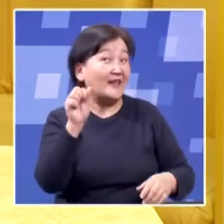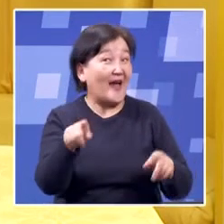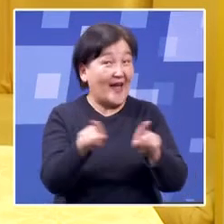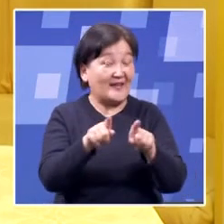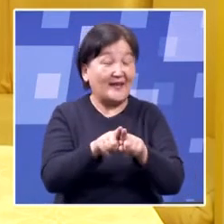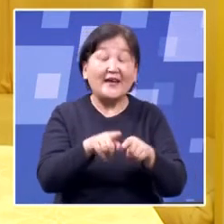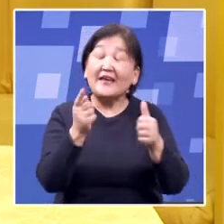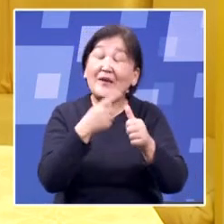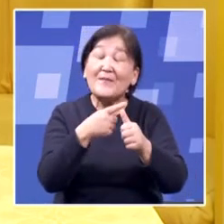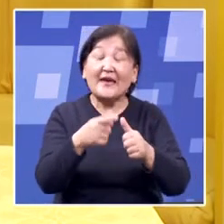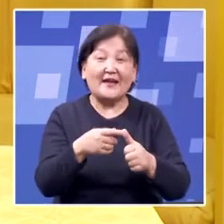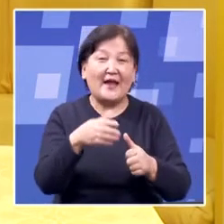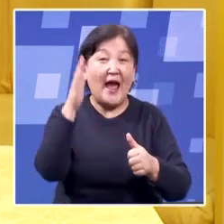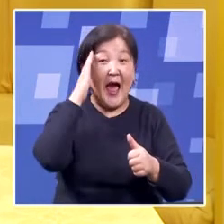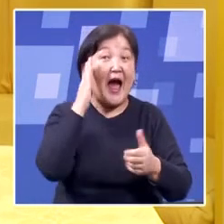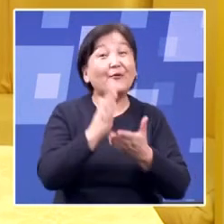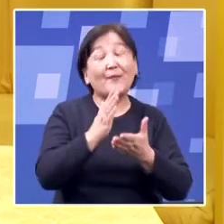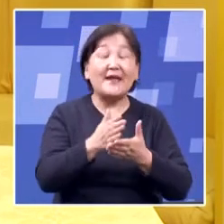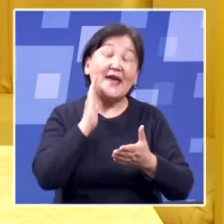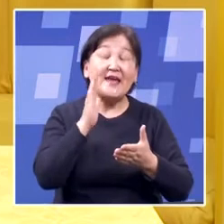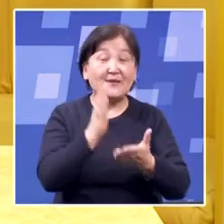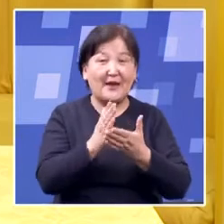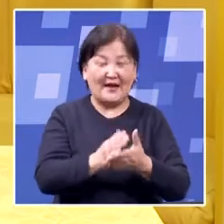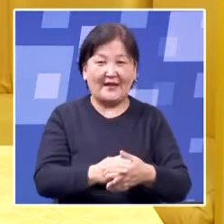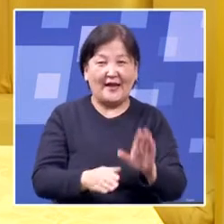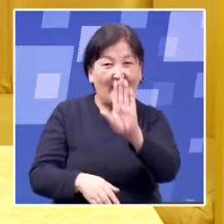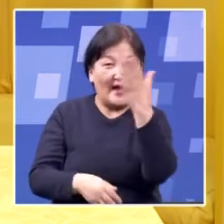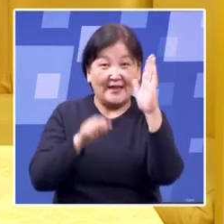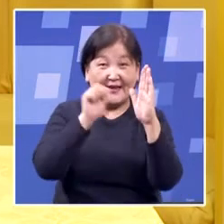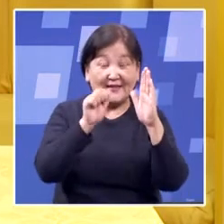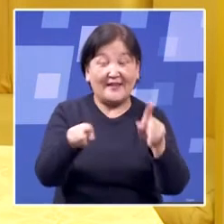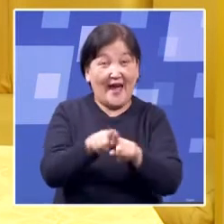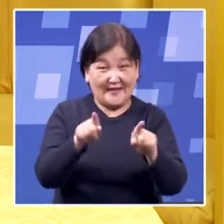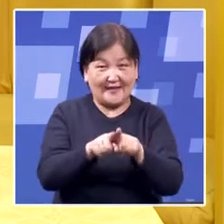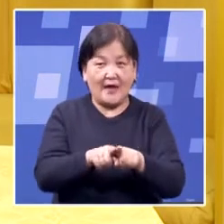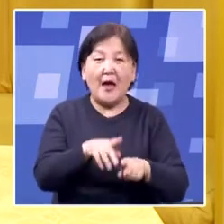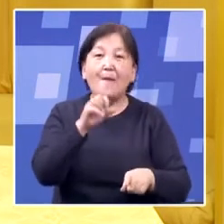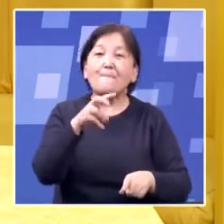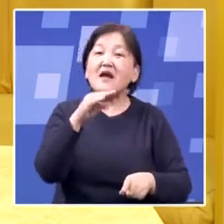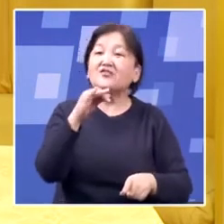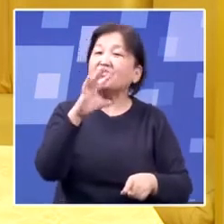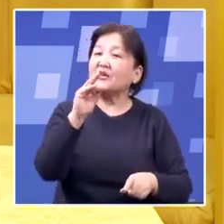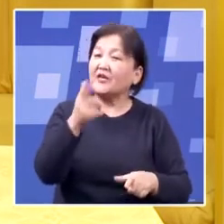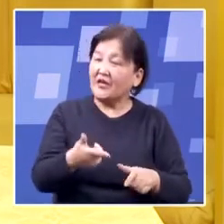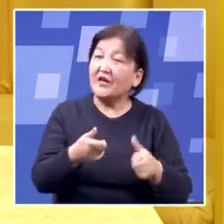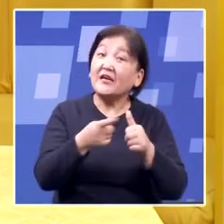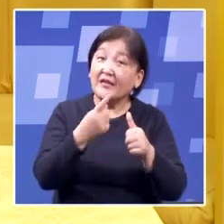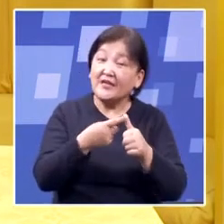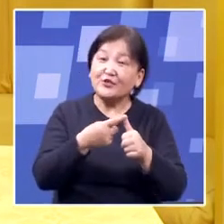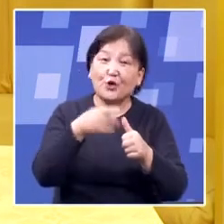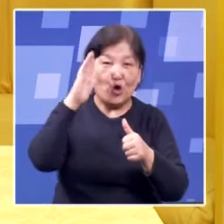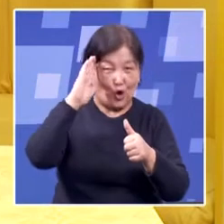тий? Тэгвэл аав нэна, ээж нэна гэж хариулдаг. Тэгвэл бүтэн өгүүлбэрээр хэлэхдээ манжин өвгөн